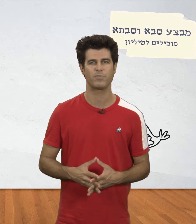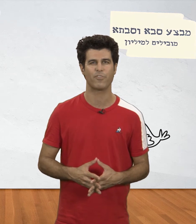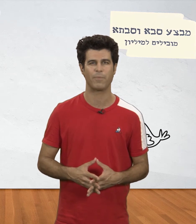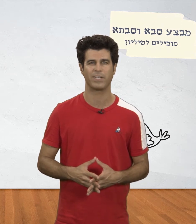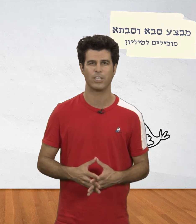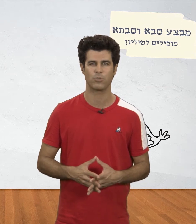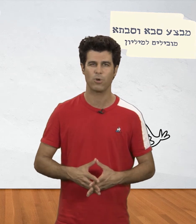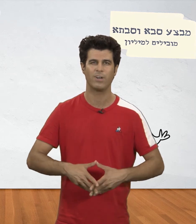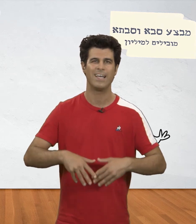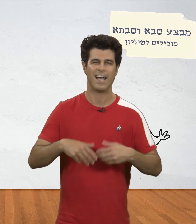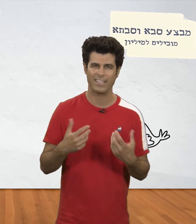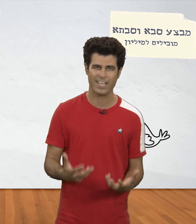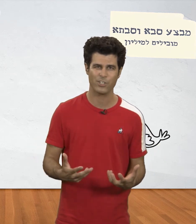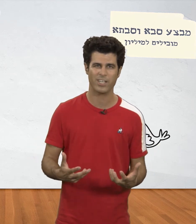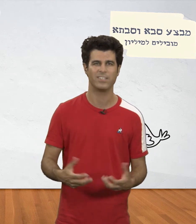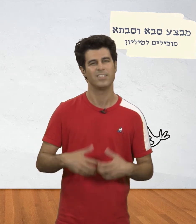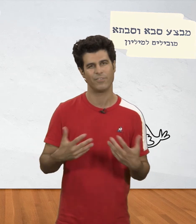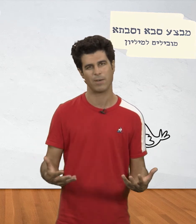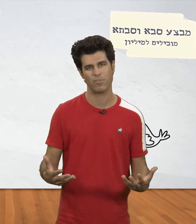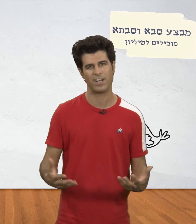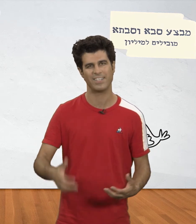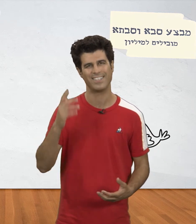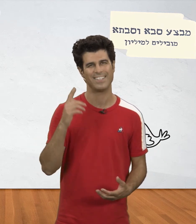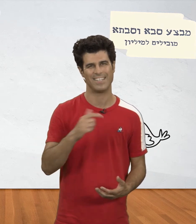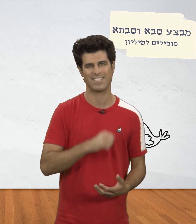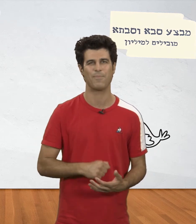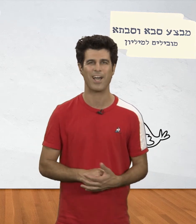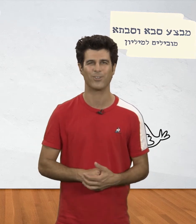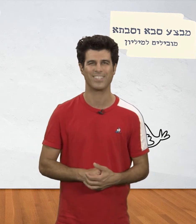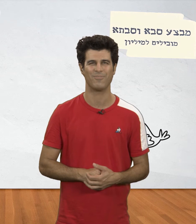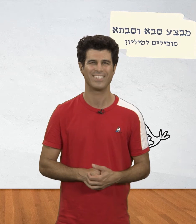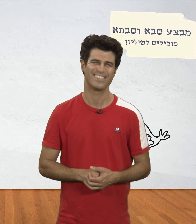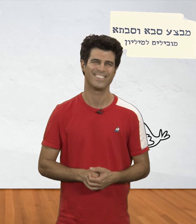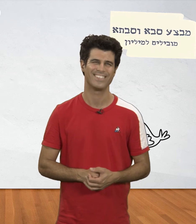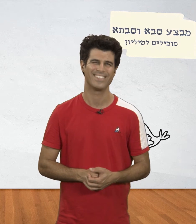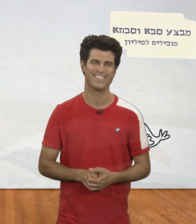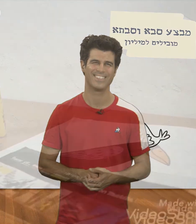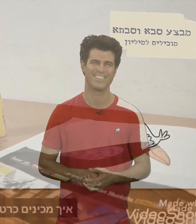למבוגרים סביבכם כדי לשמור על קשר, וכמובן, לשמח אותם.